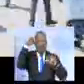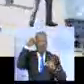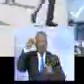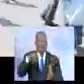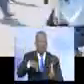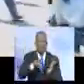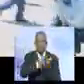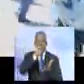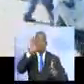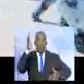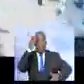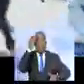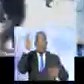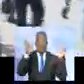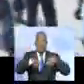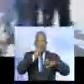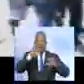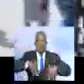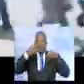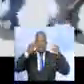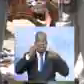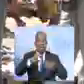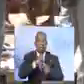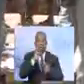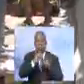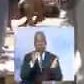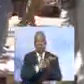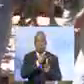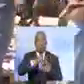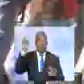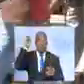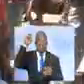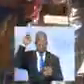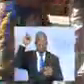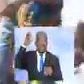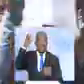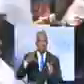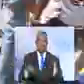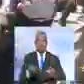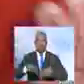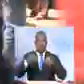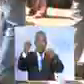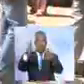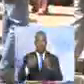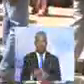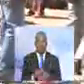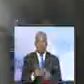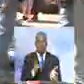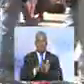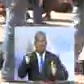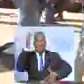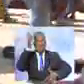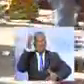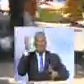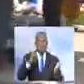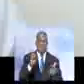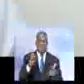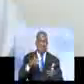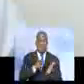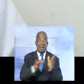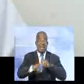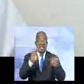Conséquence, une forme de stigmatisation à l'encontre des personnes atteintes et leurs familles. L'épilepsie est une maladie